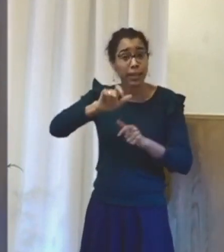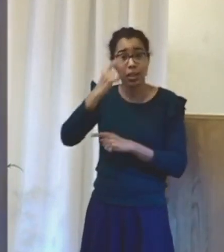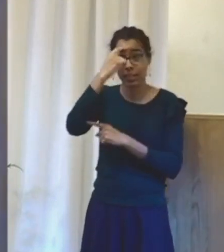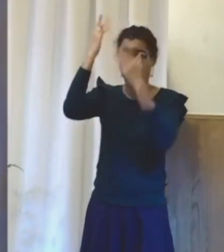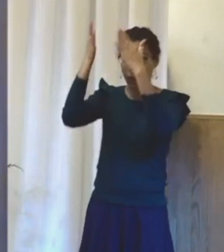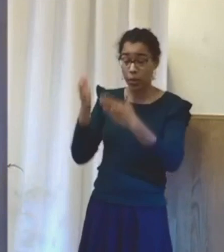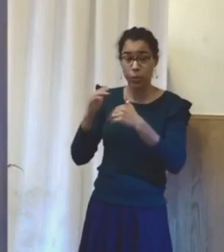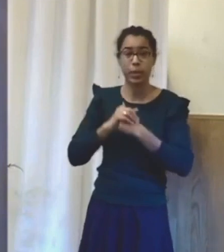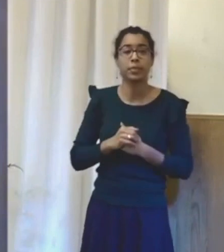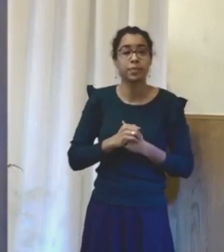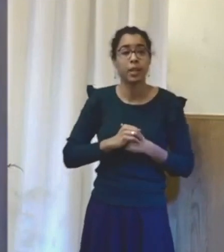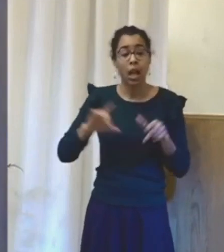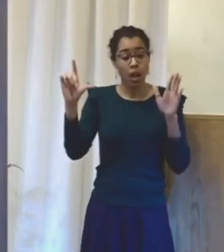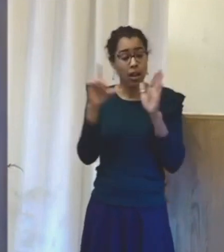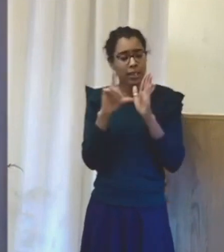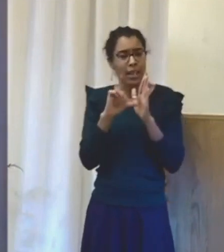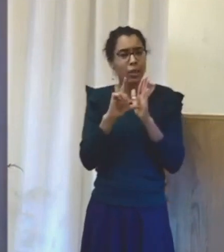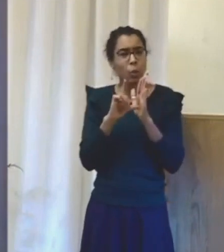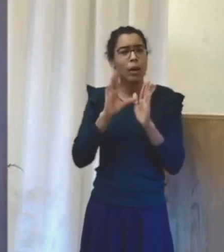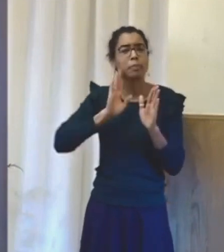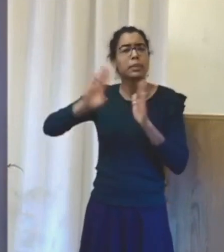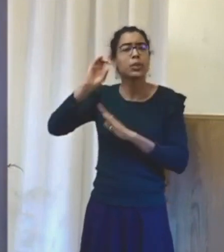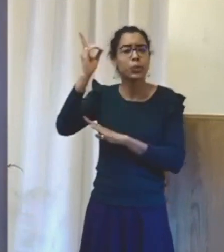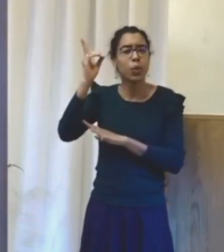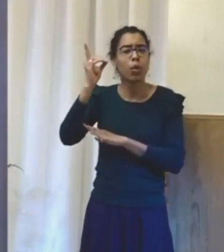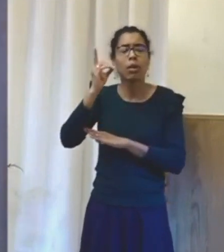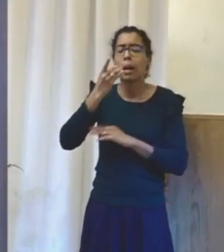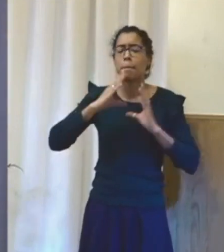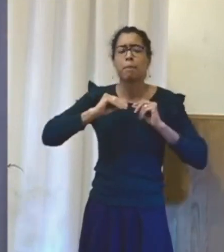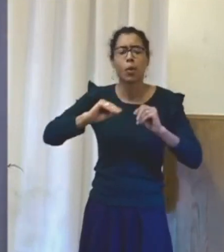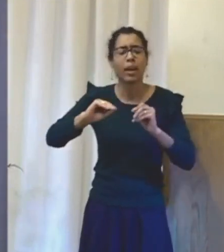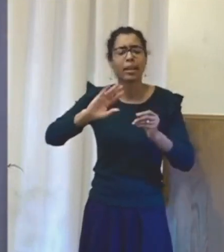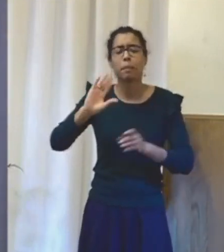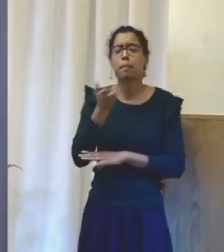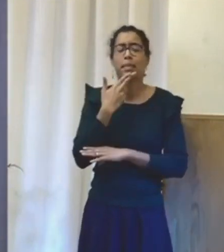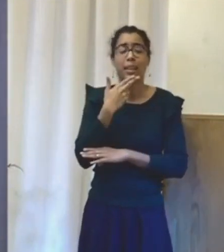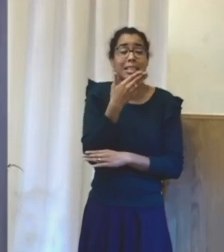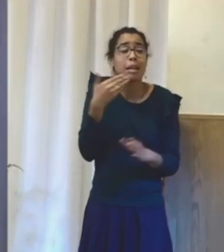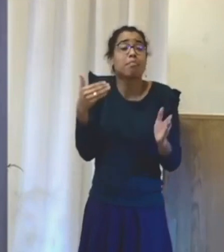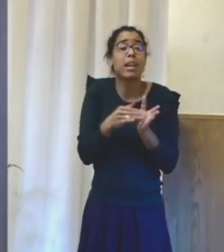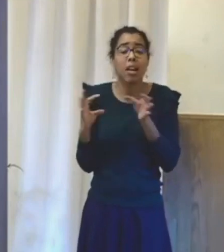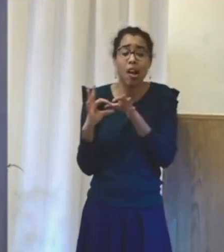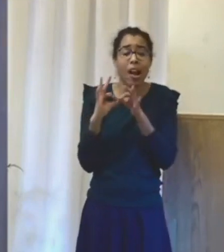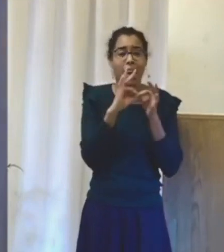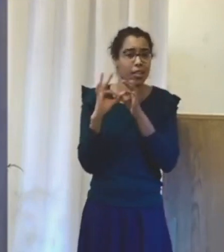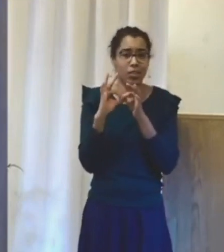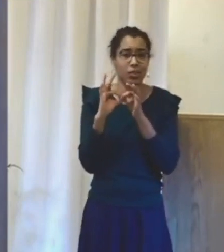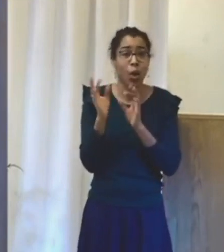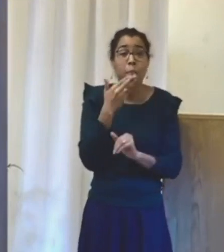l'inauguration parfaite des lois de Dieu par Christ. La meilleure alliance, il n'y a pas de